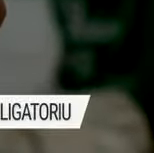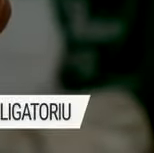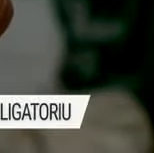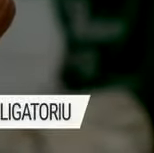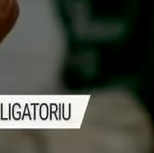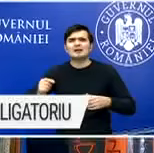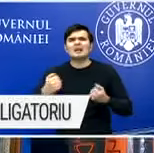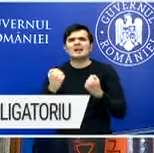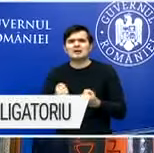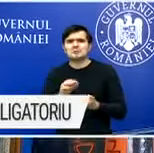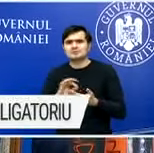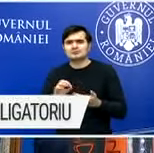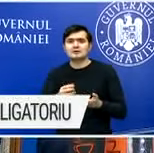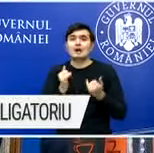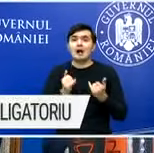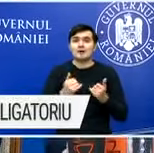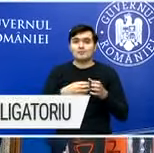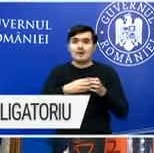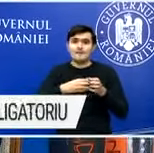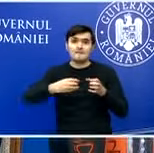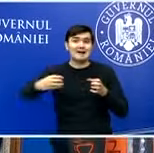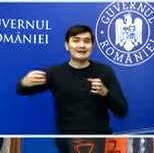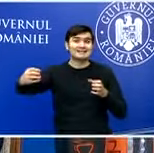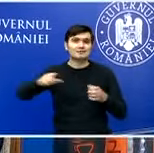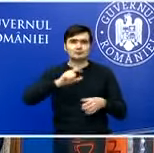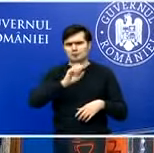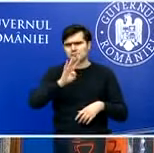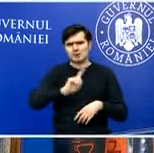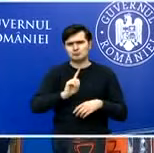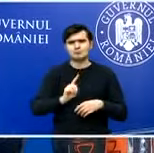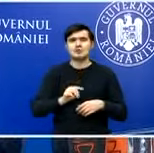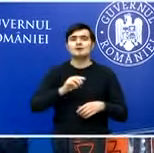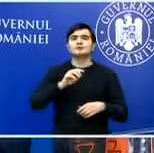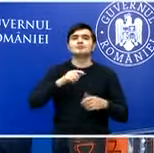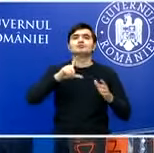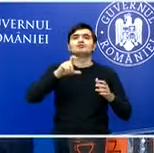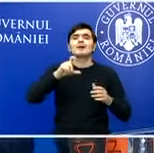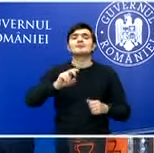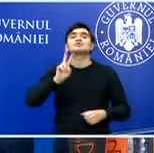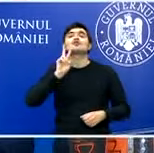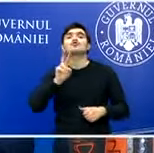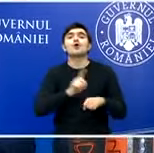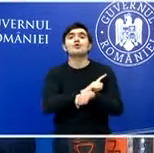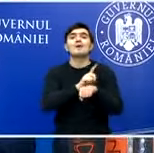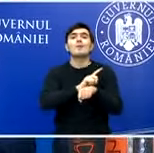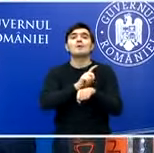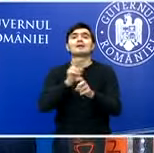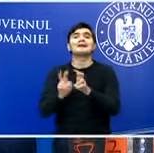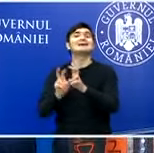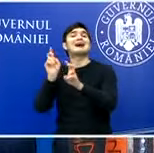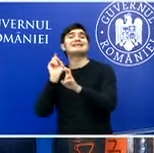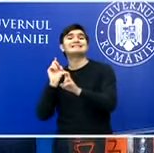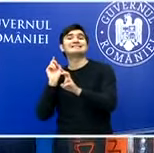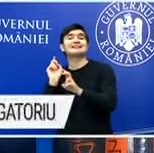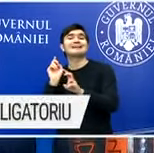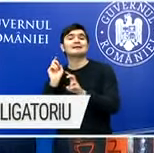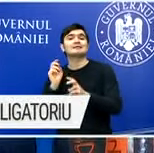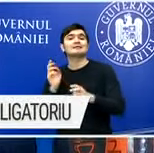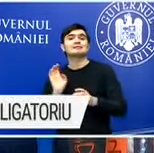care intră în România. Am extins această perioadă de la 24 de ore la 72 de ore